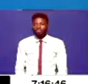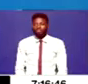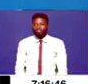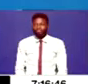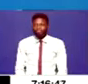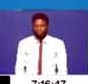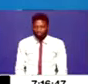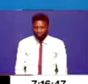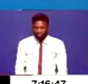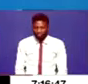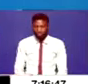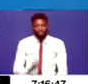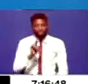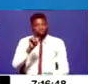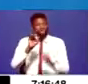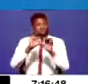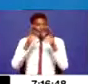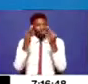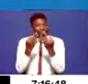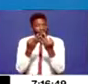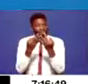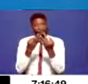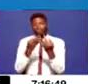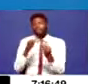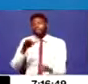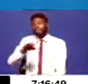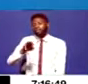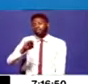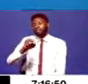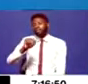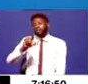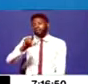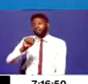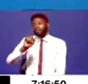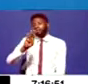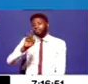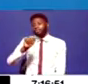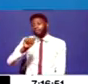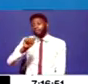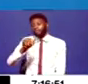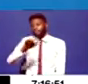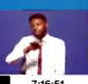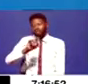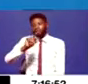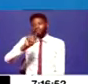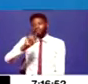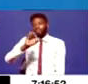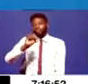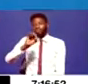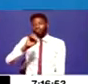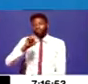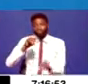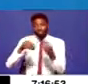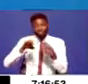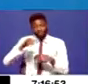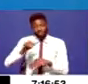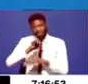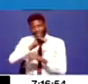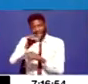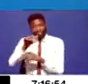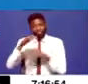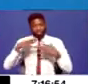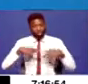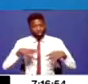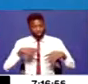Ni kwamba familia moja kutoka Malaba Teso kaskazini kaunti ya Busia inatoa wito kwa wasamaria wema kuwasaidia ili kufanikisha upasuaji